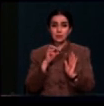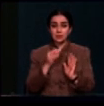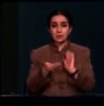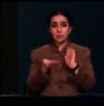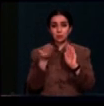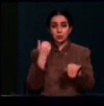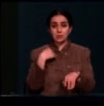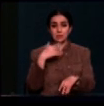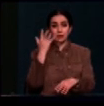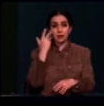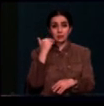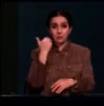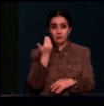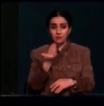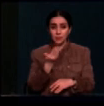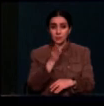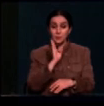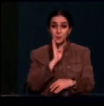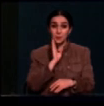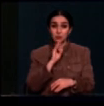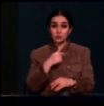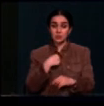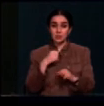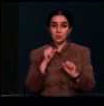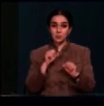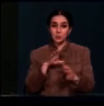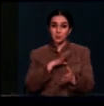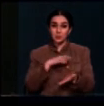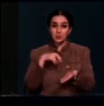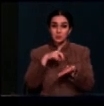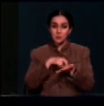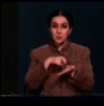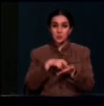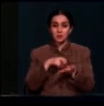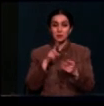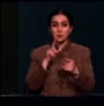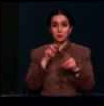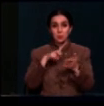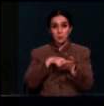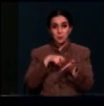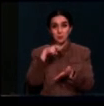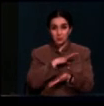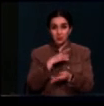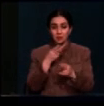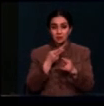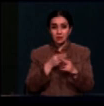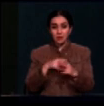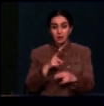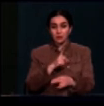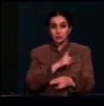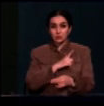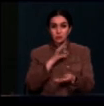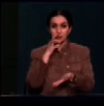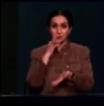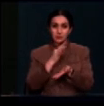назад, когда вам, барышни, я осмеливался писать глупые и дикие письма и даже ожидать